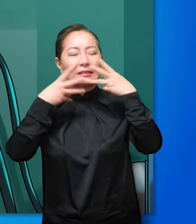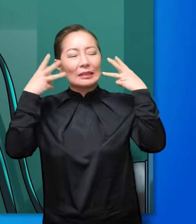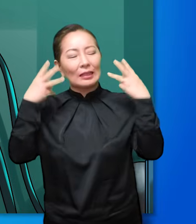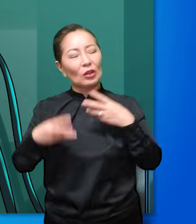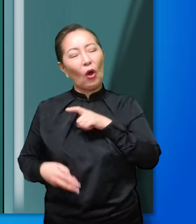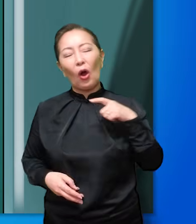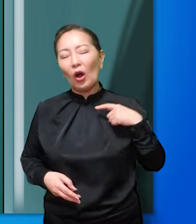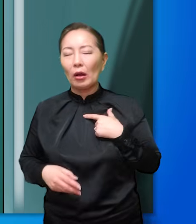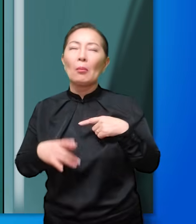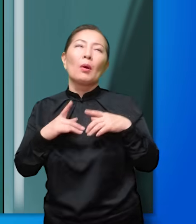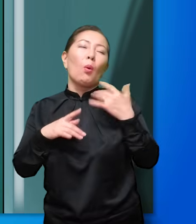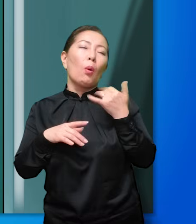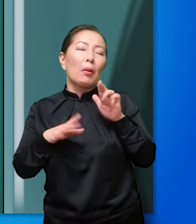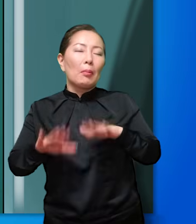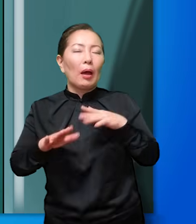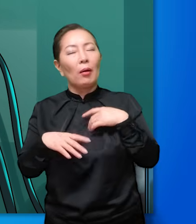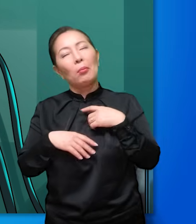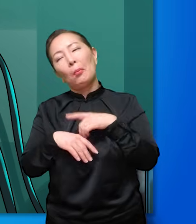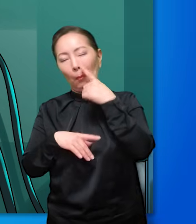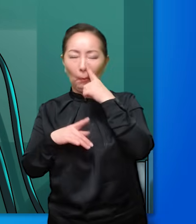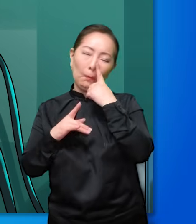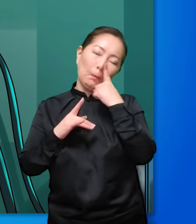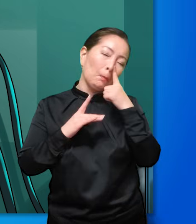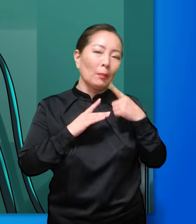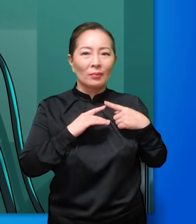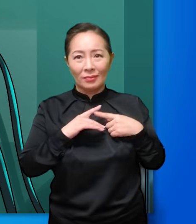хотод байхаараа бүр юу ч хийхгүй хөвтөөд л хэдэн шít.